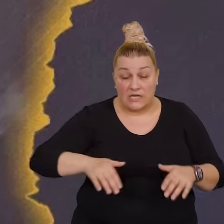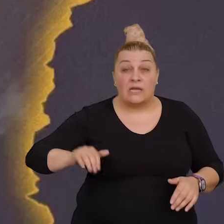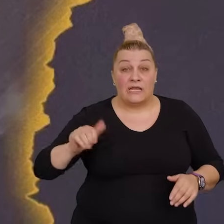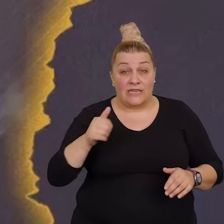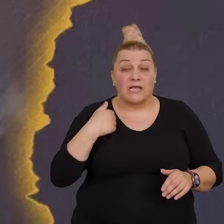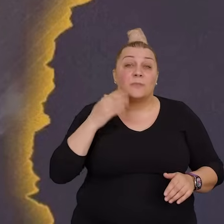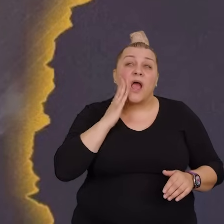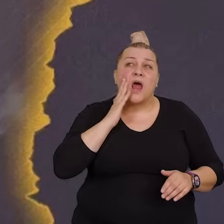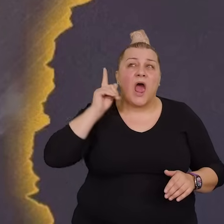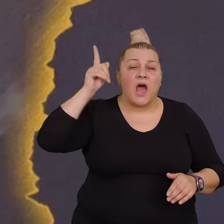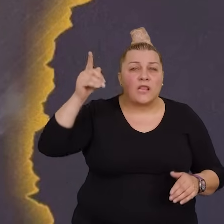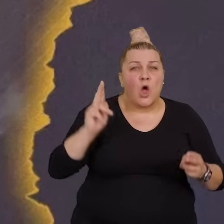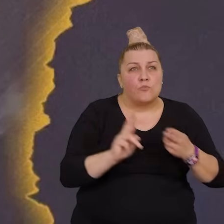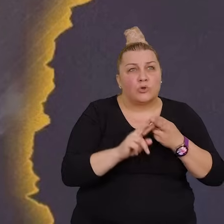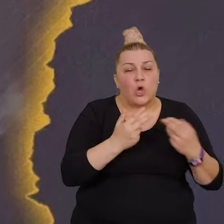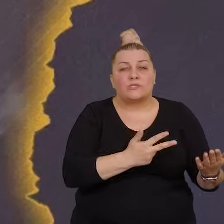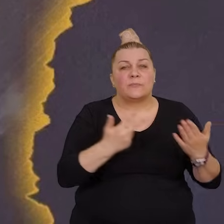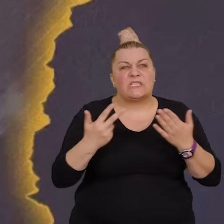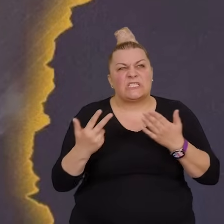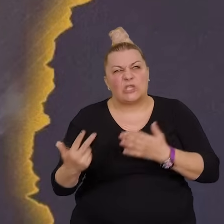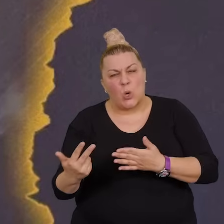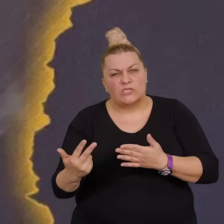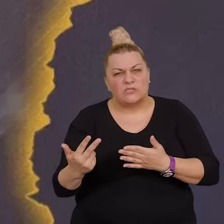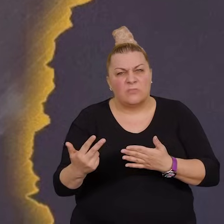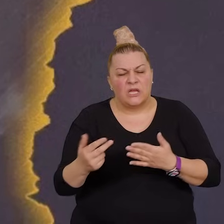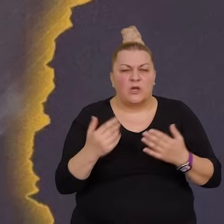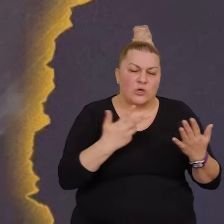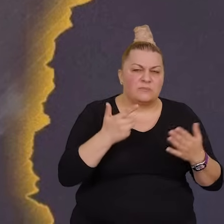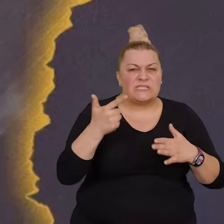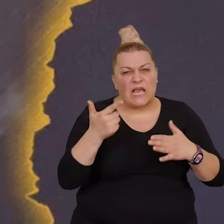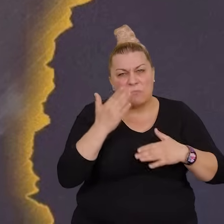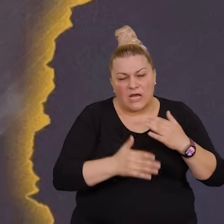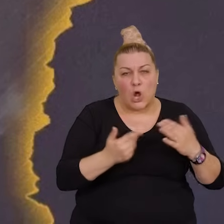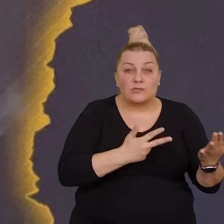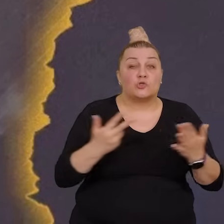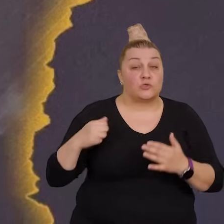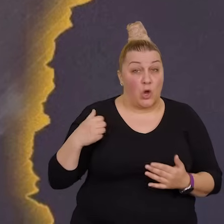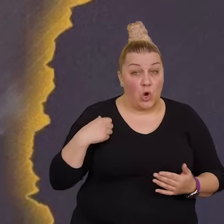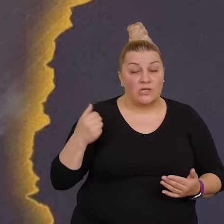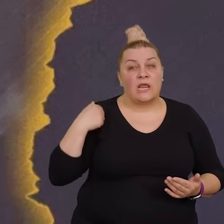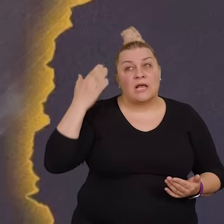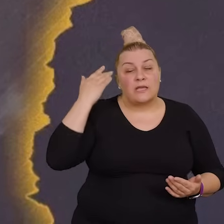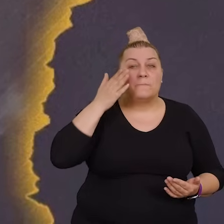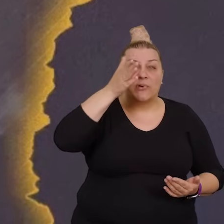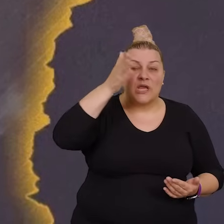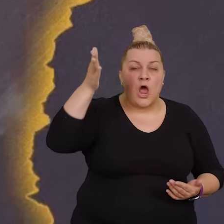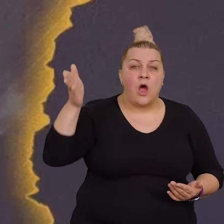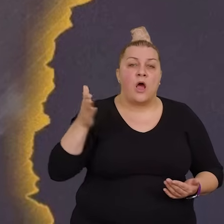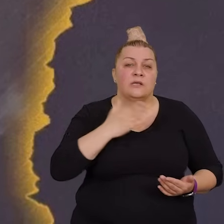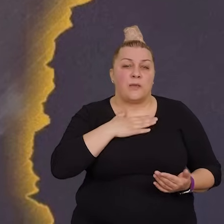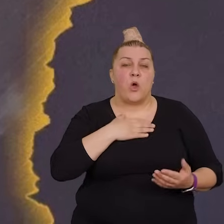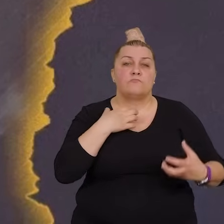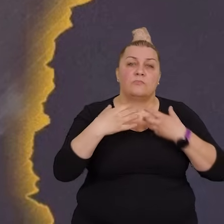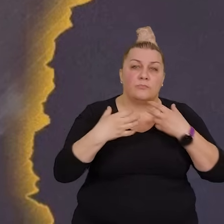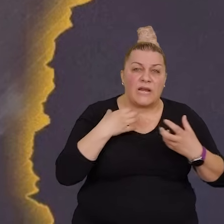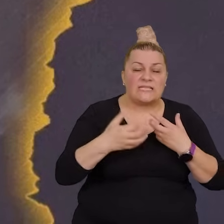u Kanadi tamo negdje 88. kraj 87. početkom 88. Ja sam hodao sa ovim svojim stvarima, sa predstavama i